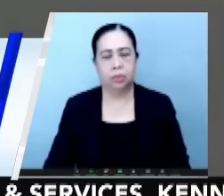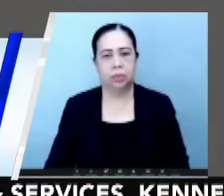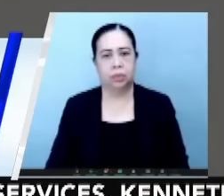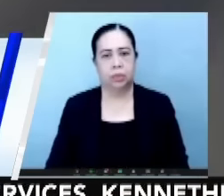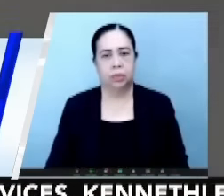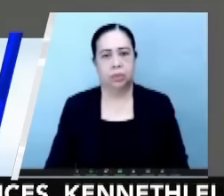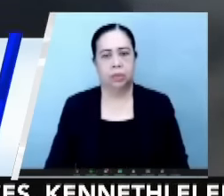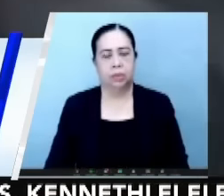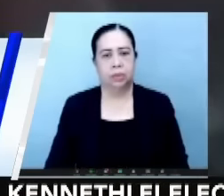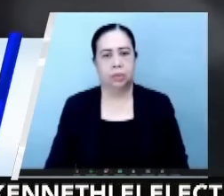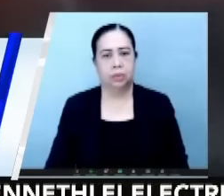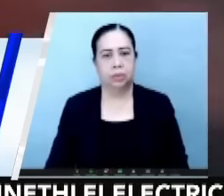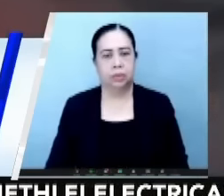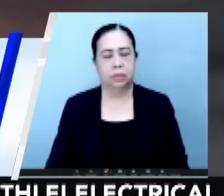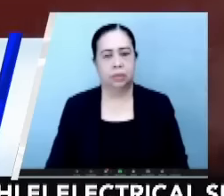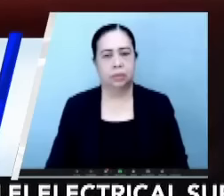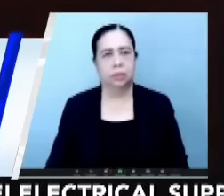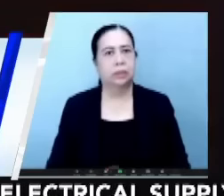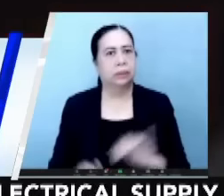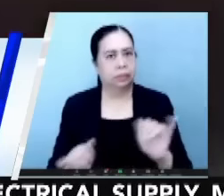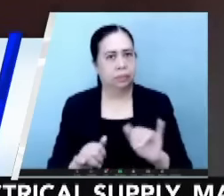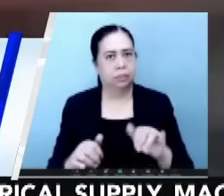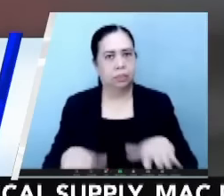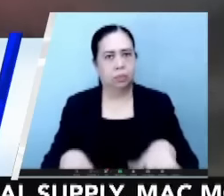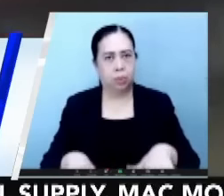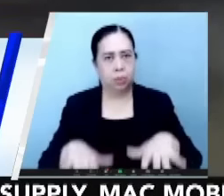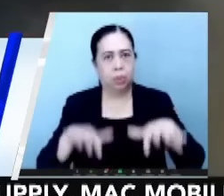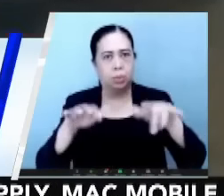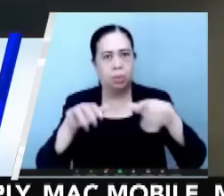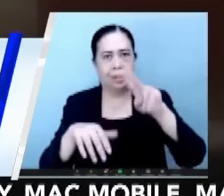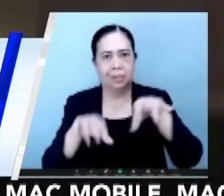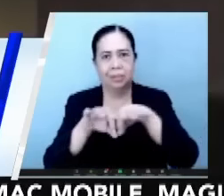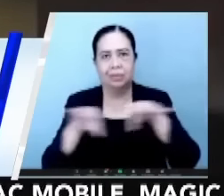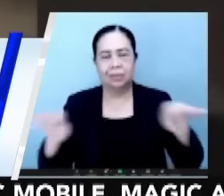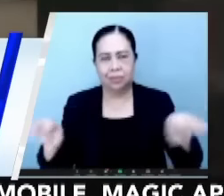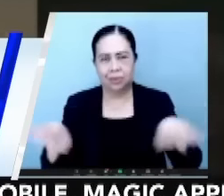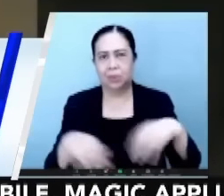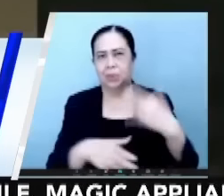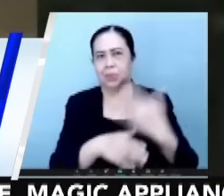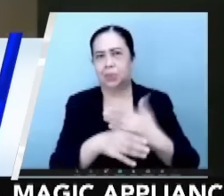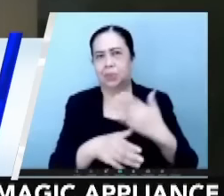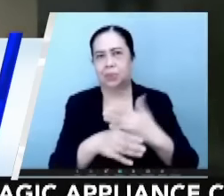Halos umabot din sa ikalawang palapag ng mga bahay ang bahang kumerwisyo roon sa kasagsagan ng bagyo.